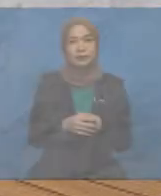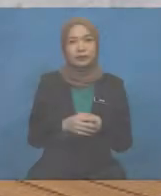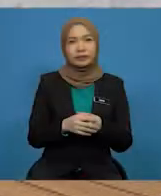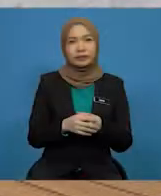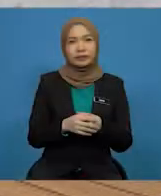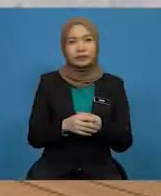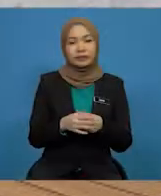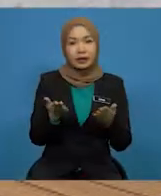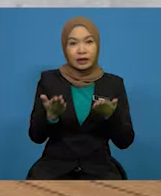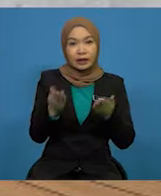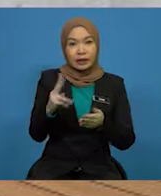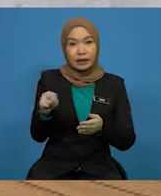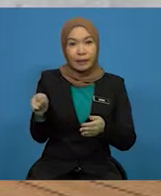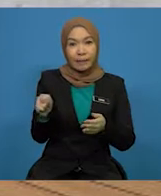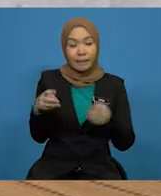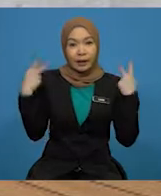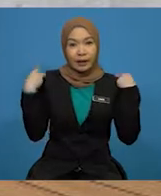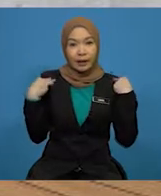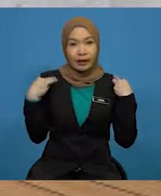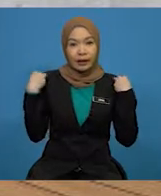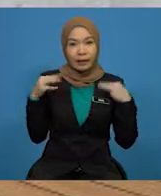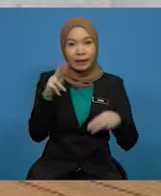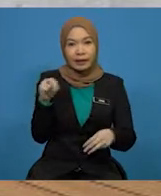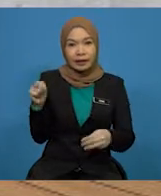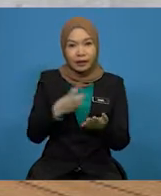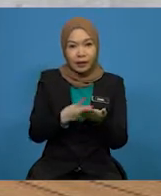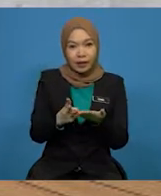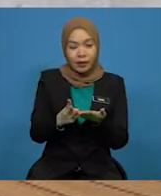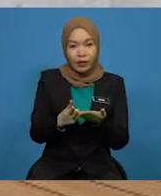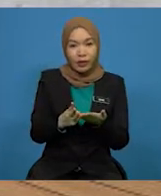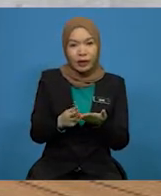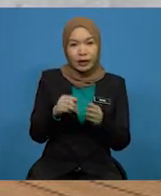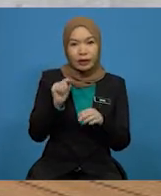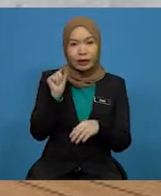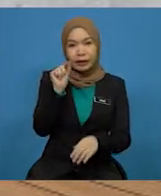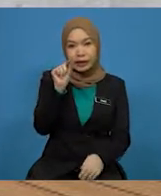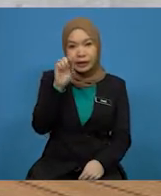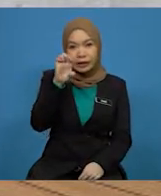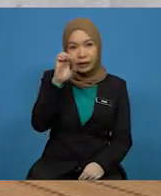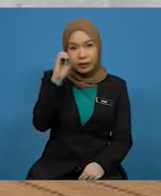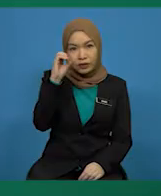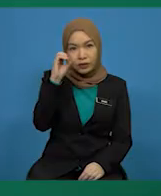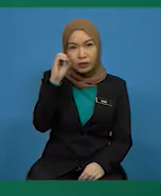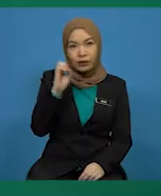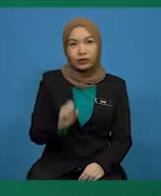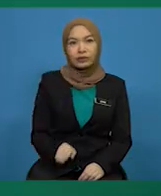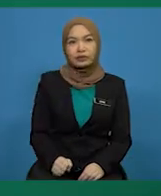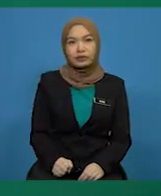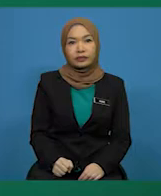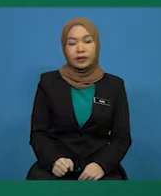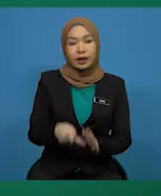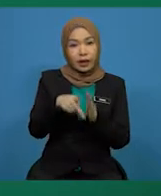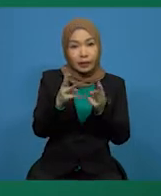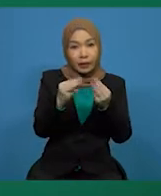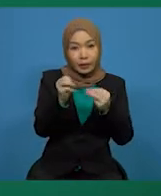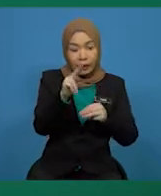Situasi keseimbangan pasaran wang tercapai di titik I kosong. Apabila permintaan wang MD